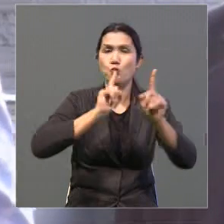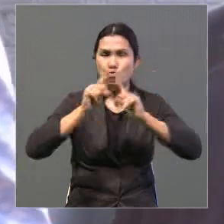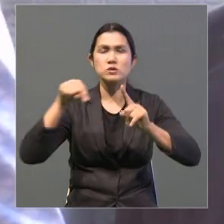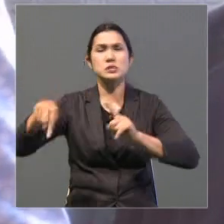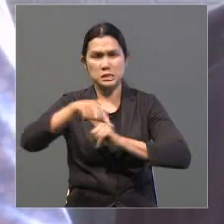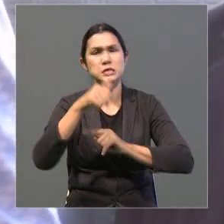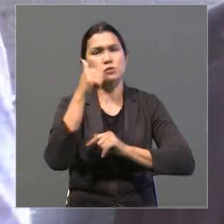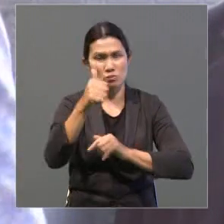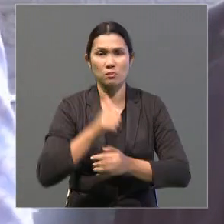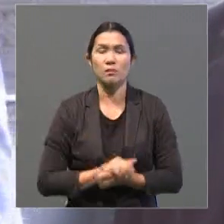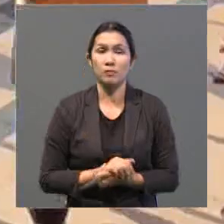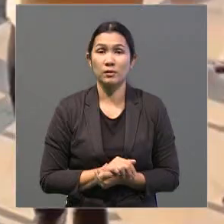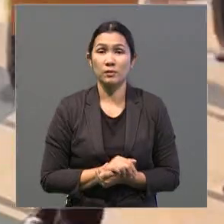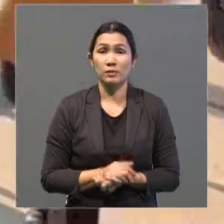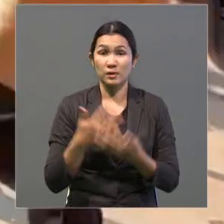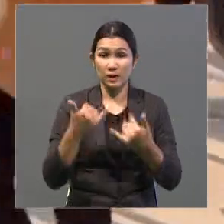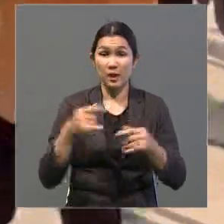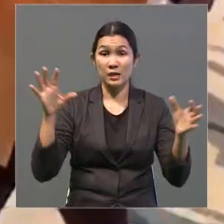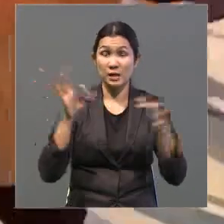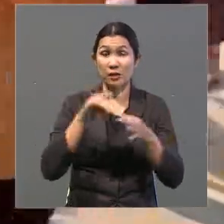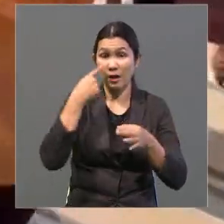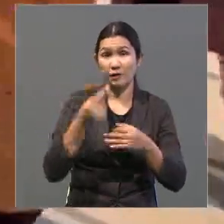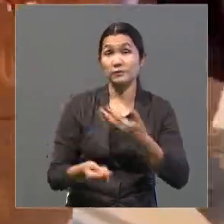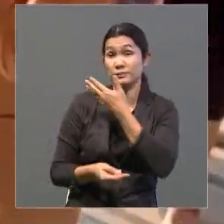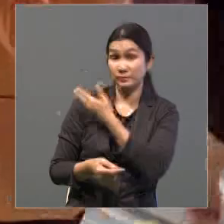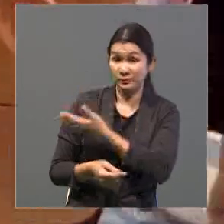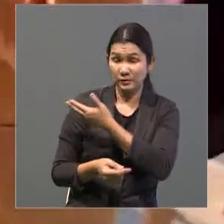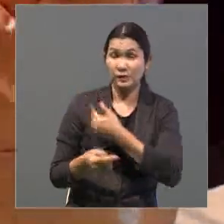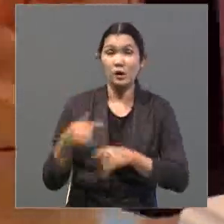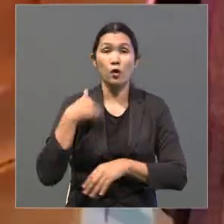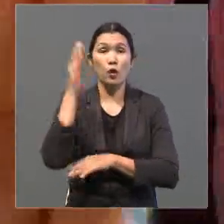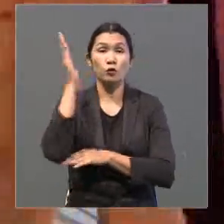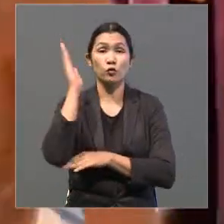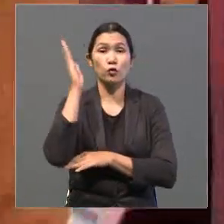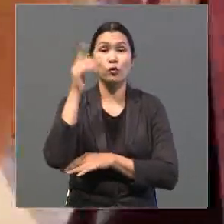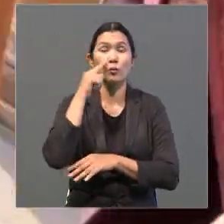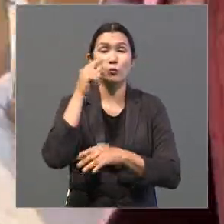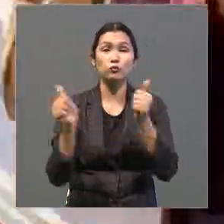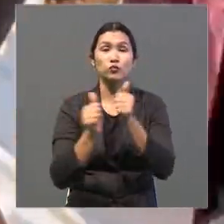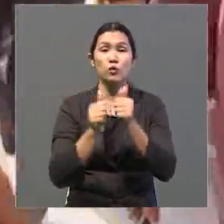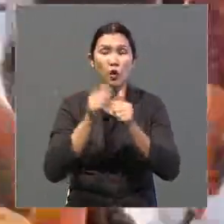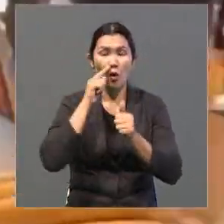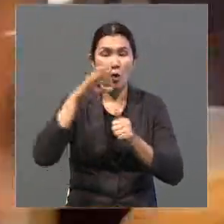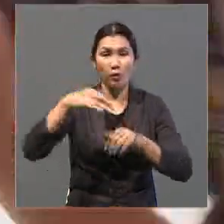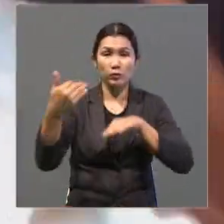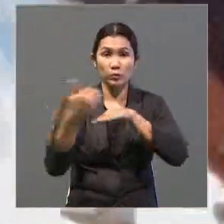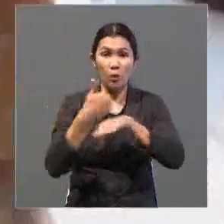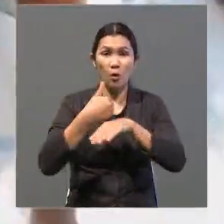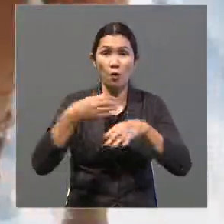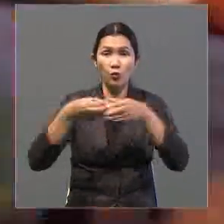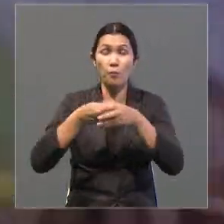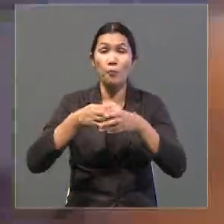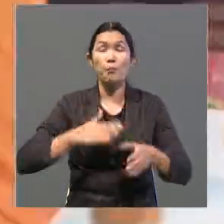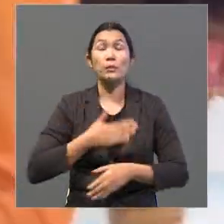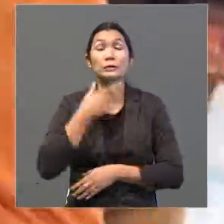ะขณะที่การวางมือทางการเมืองของนายวีรศักดิ์หวังสุภกิจโกศลรัฐมนตรีช่วยว่าการกระทรวงคมนาคมจากพรรคภูมิใจไท